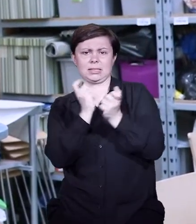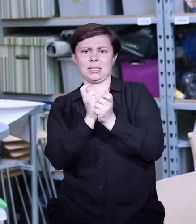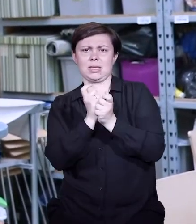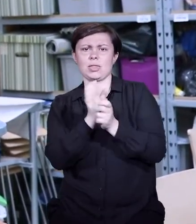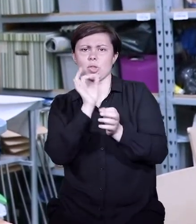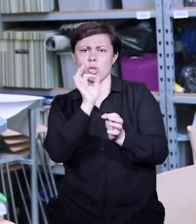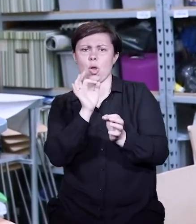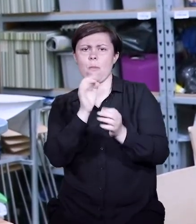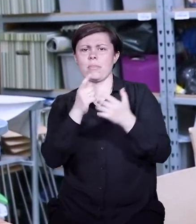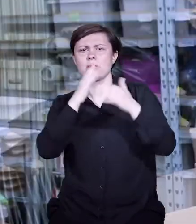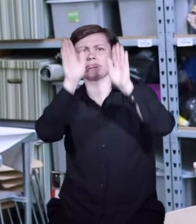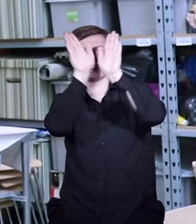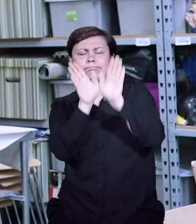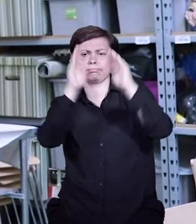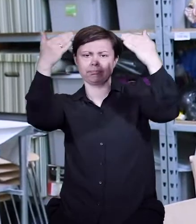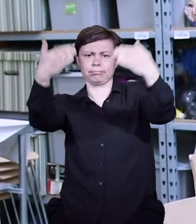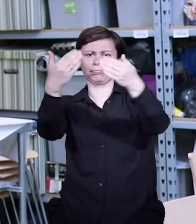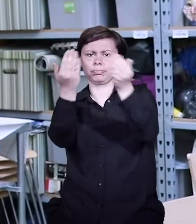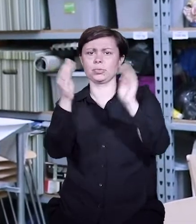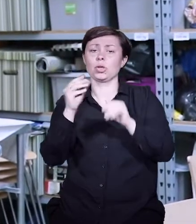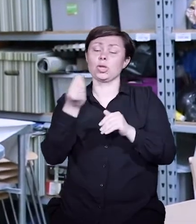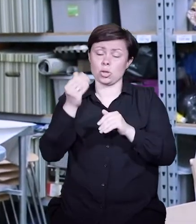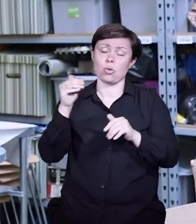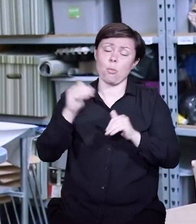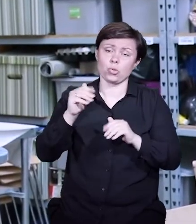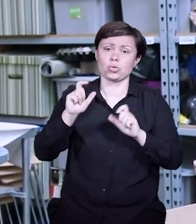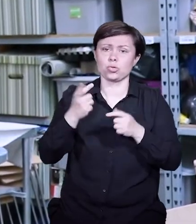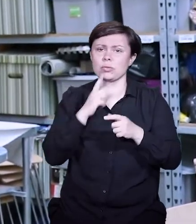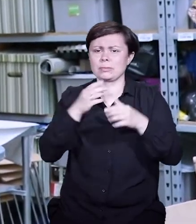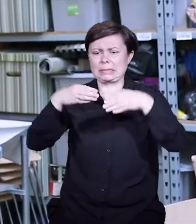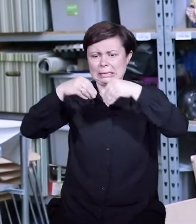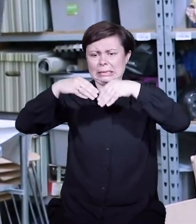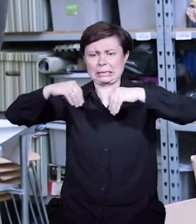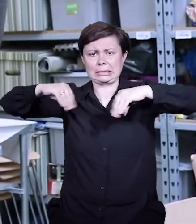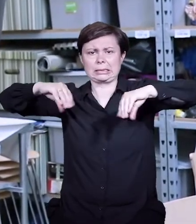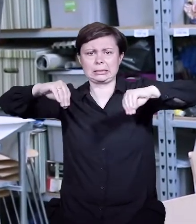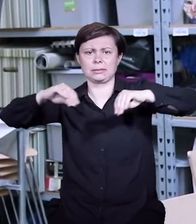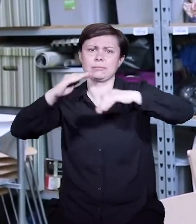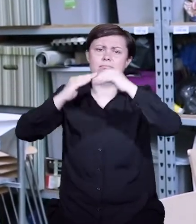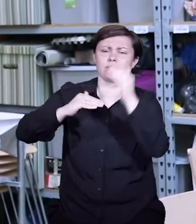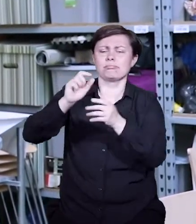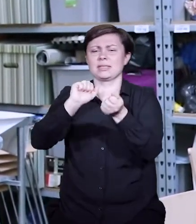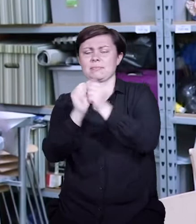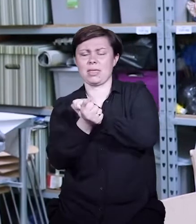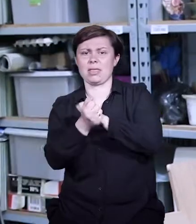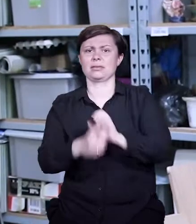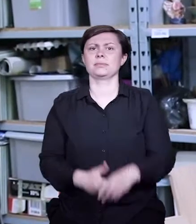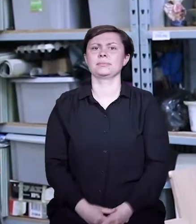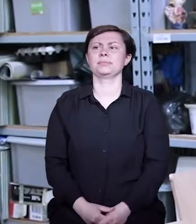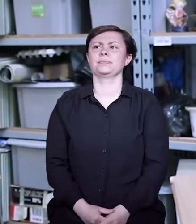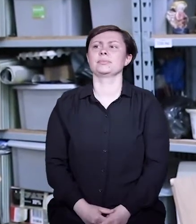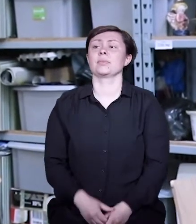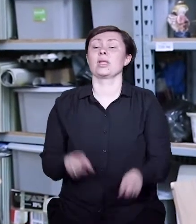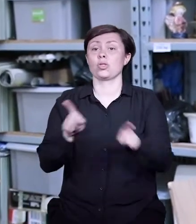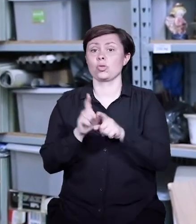całości odpowiednią linię. Cały czas można jeszcze coś dociskać, modyfikować. Nie,